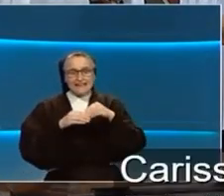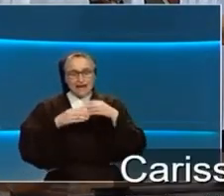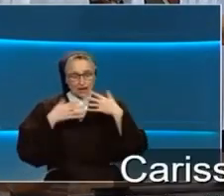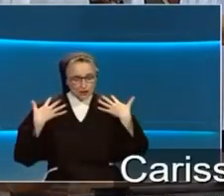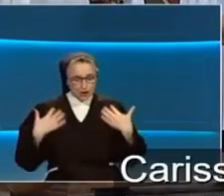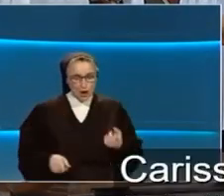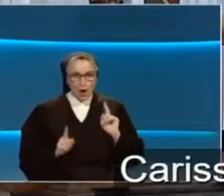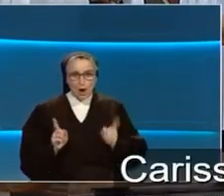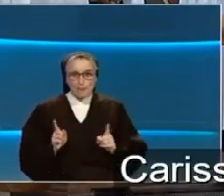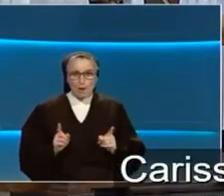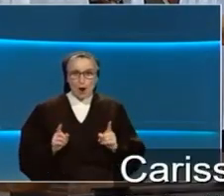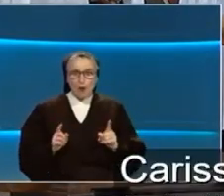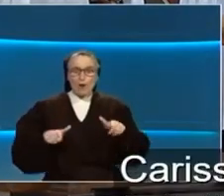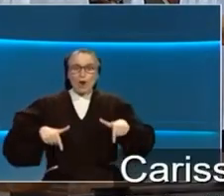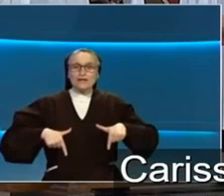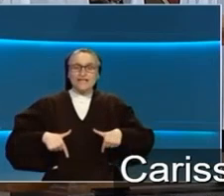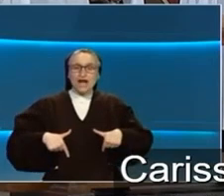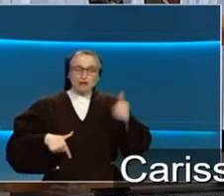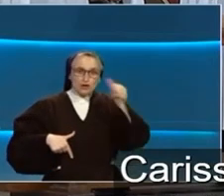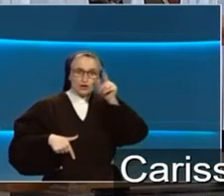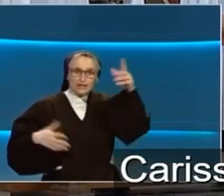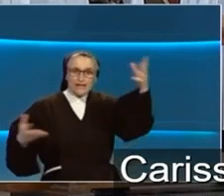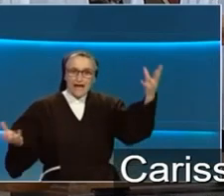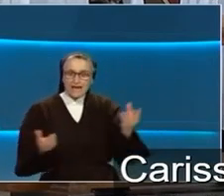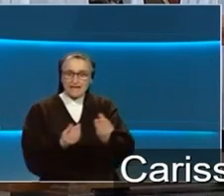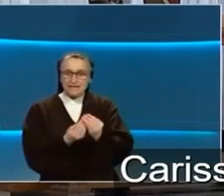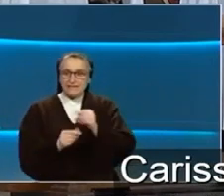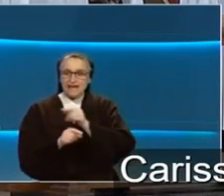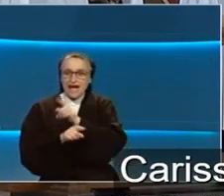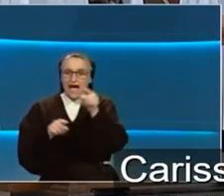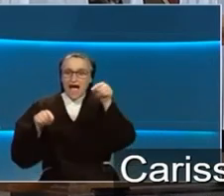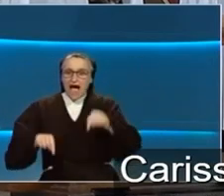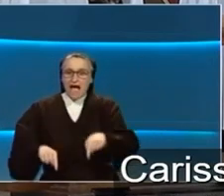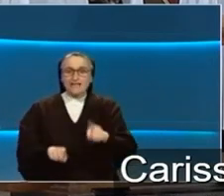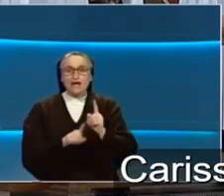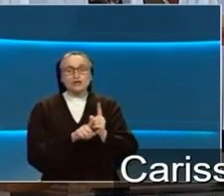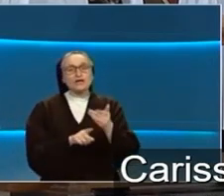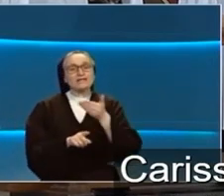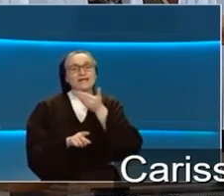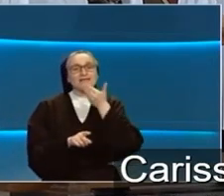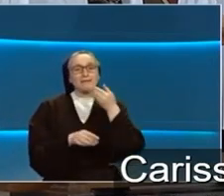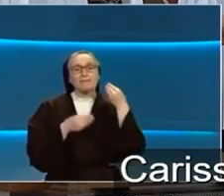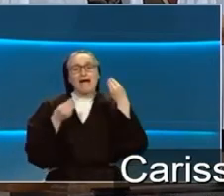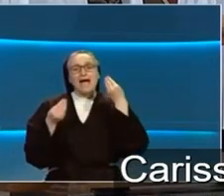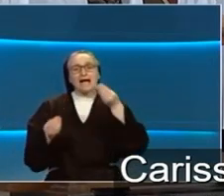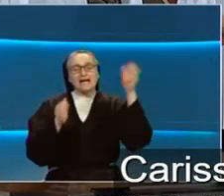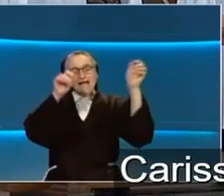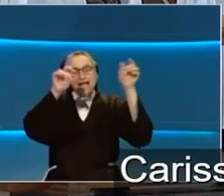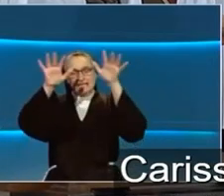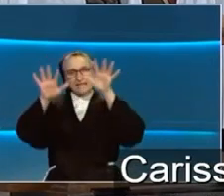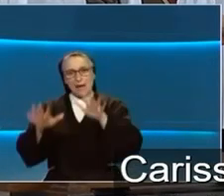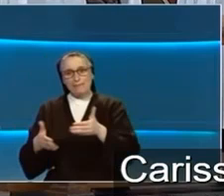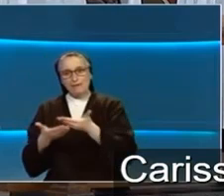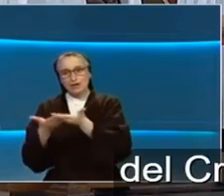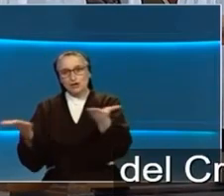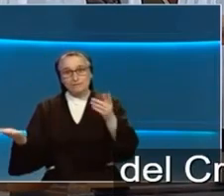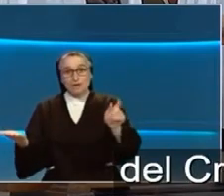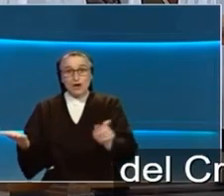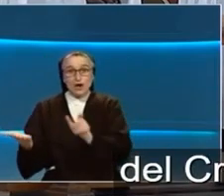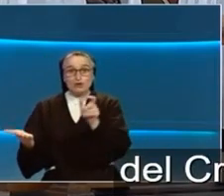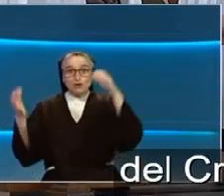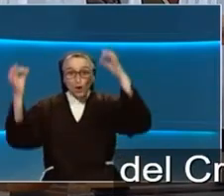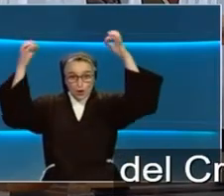suo popolo sacerdotale, vi resta ora di ricevere il dono dallo Spirito Santo che nel giorno